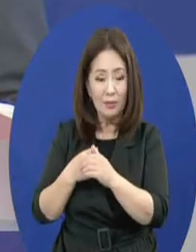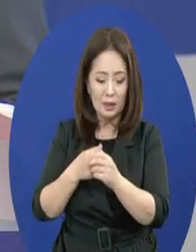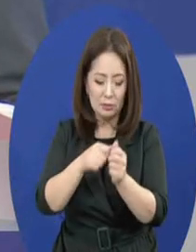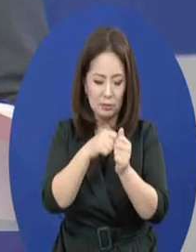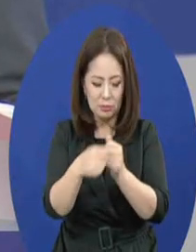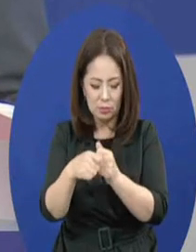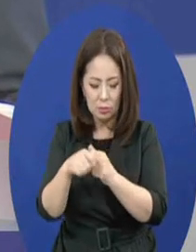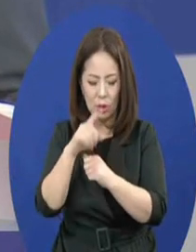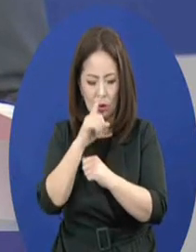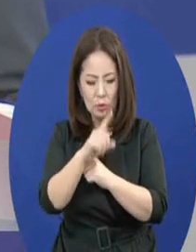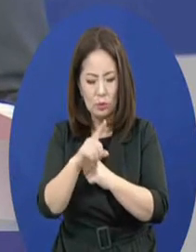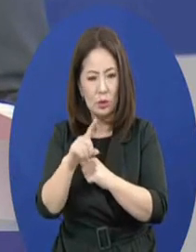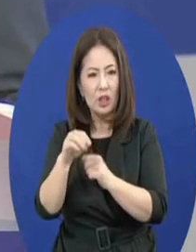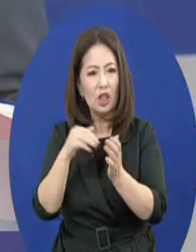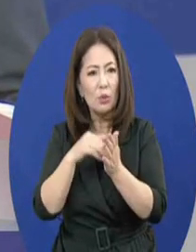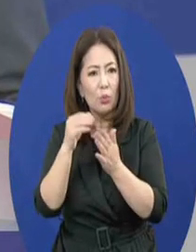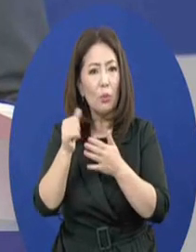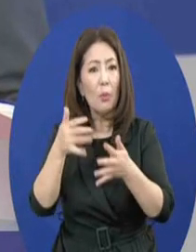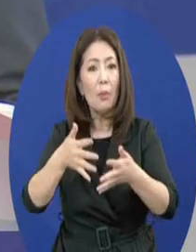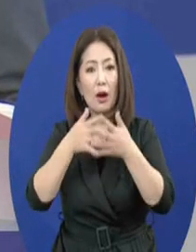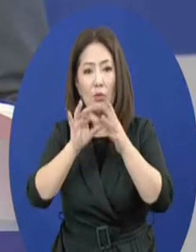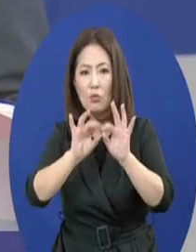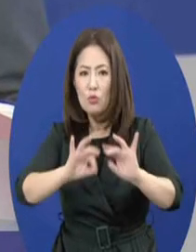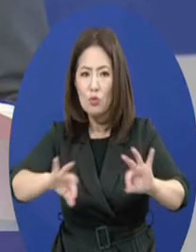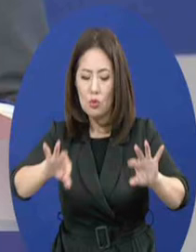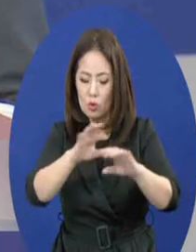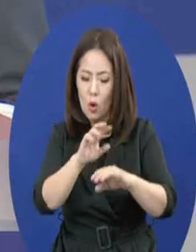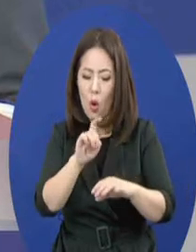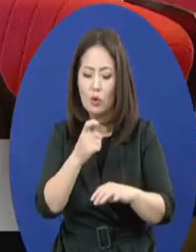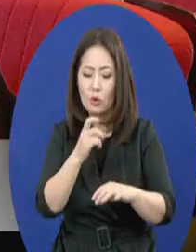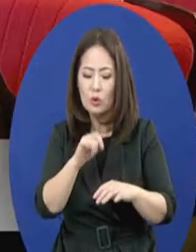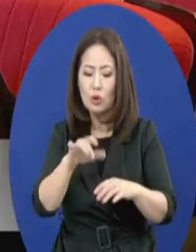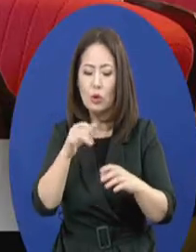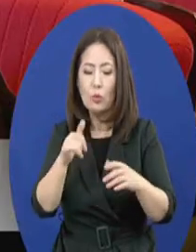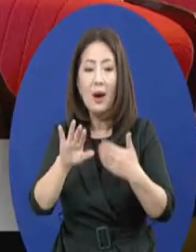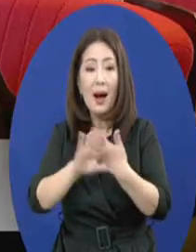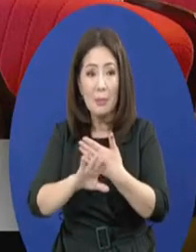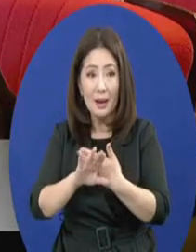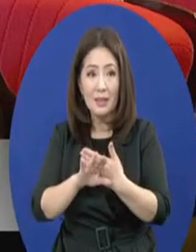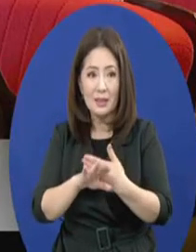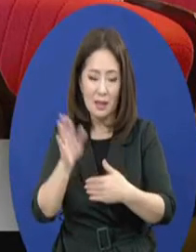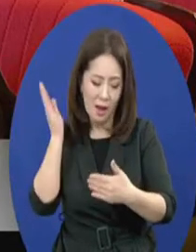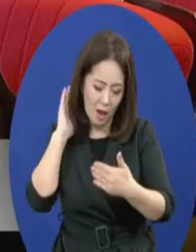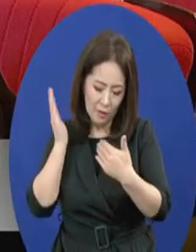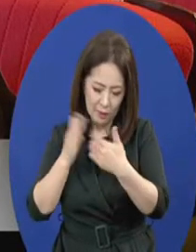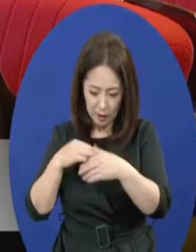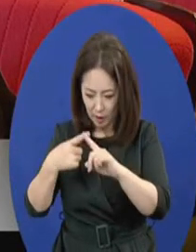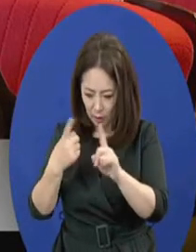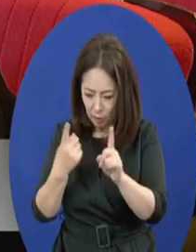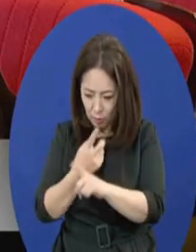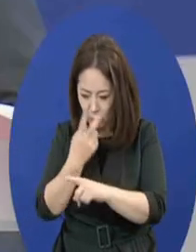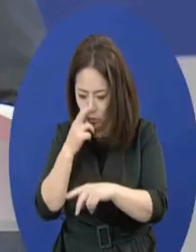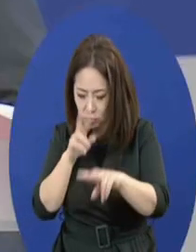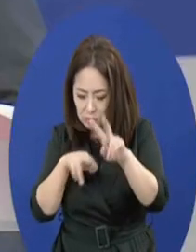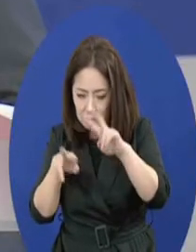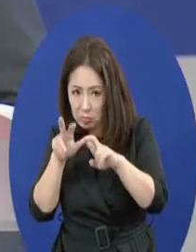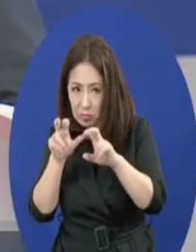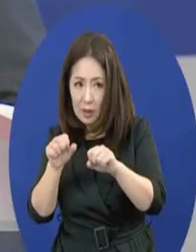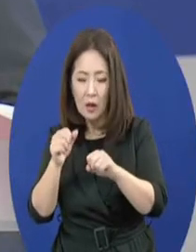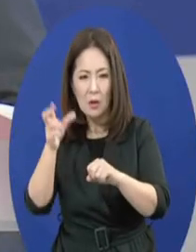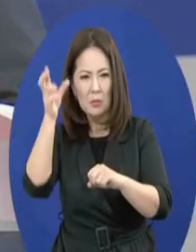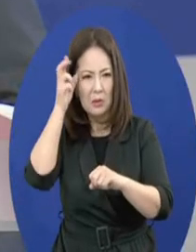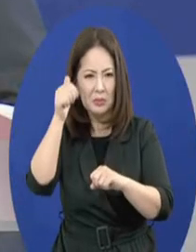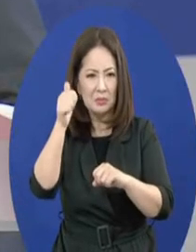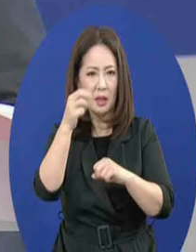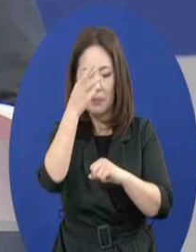тэрбум төгрөгийг үл хөдлөх хөрөнгийг бэлэн мөнгийг дүүмсэн хамгаалсан байна. Албан гэмтрийн ихэнхтэй хайцангуу өндөр боловсралтай